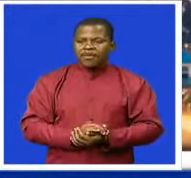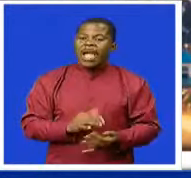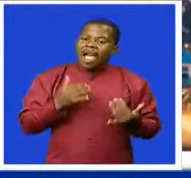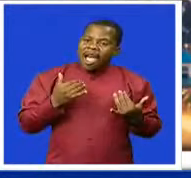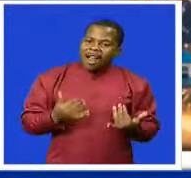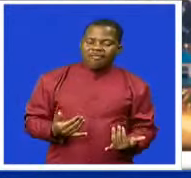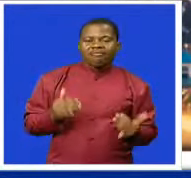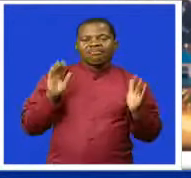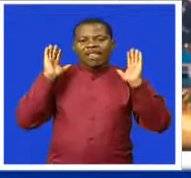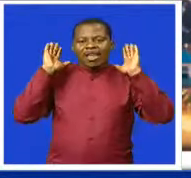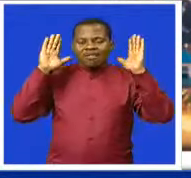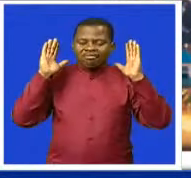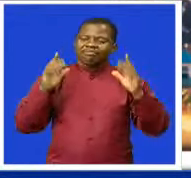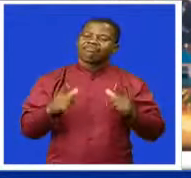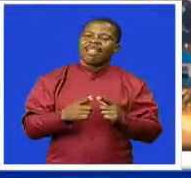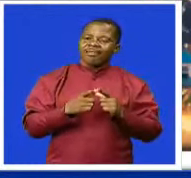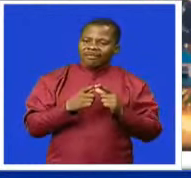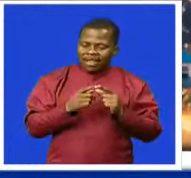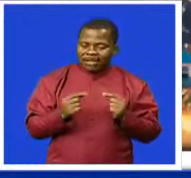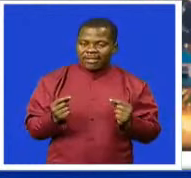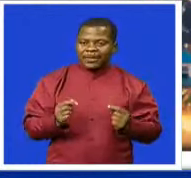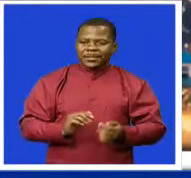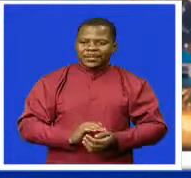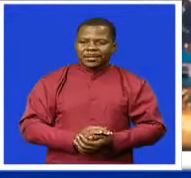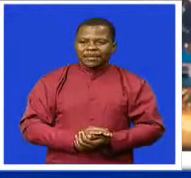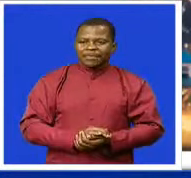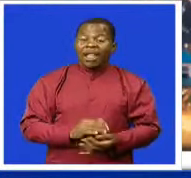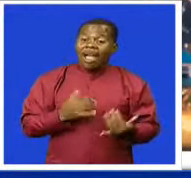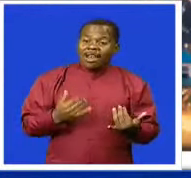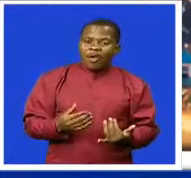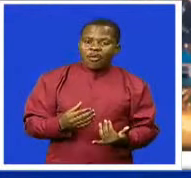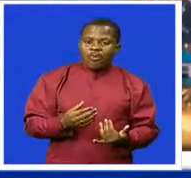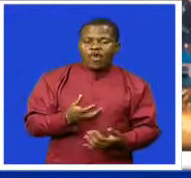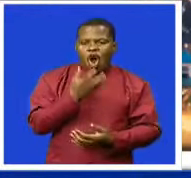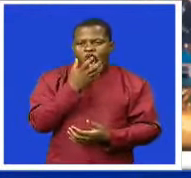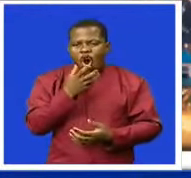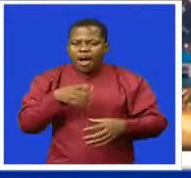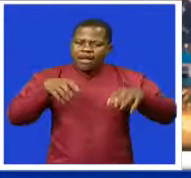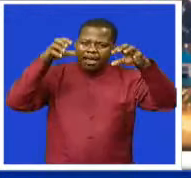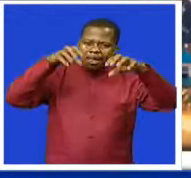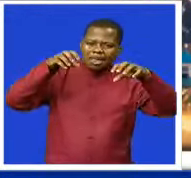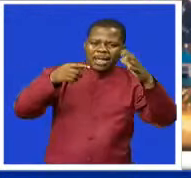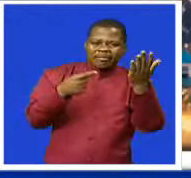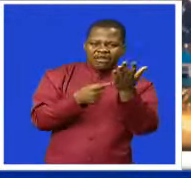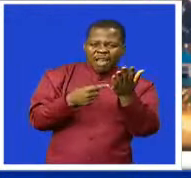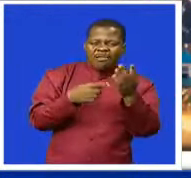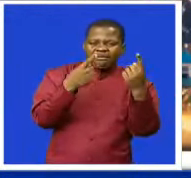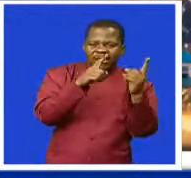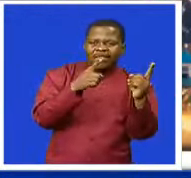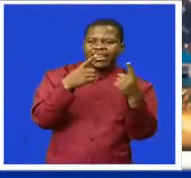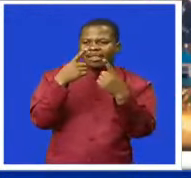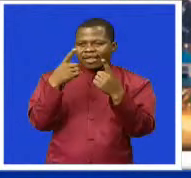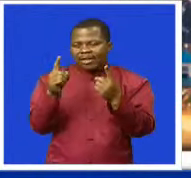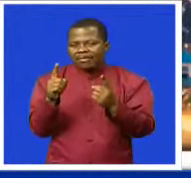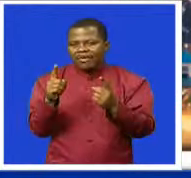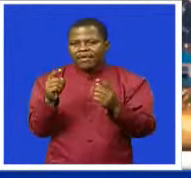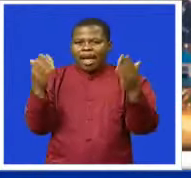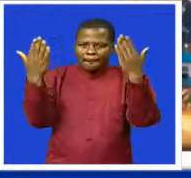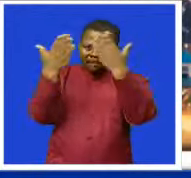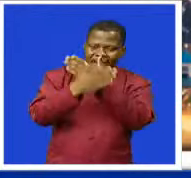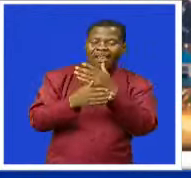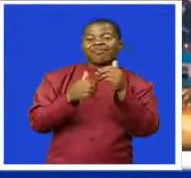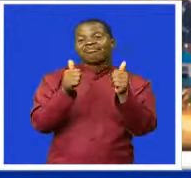Sitshiya sitibeka lapho engwena lomuhle Tindzaba tethu besinado namuhla. Sitakushiya naso simo selitulu samadolobha lakhethekile akuleli. Busuku